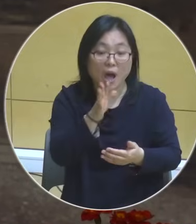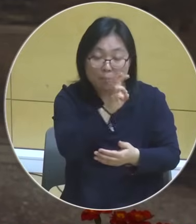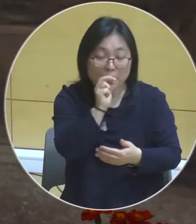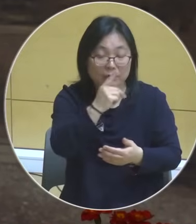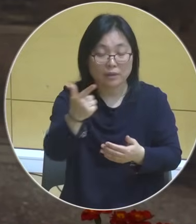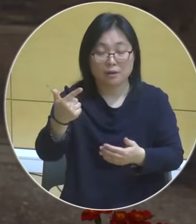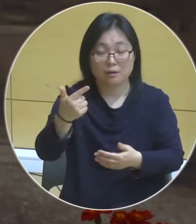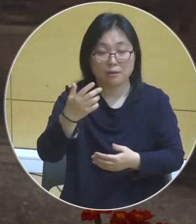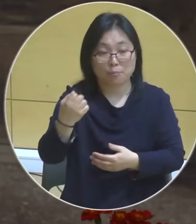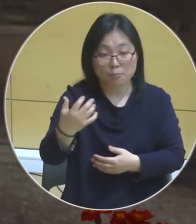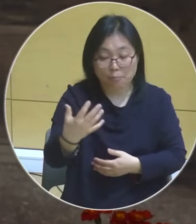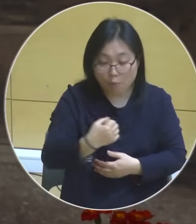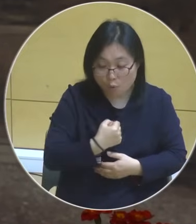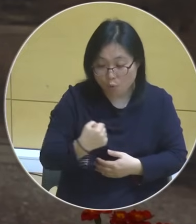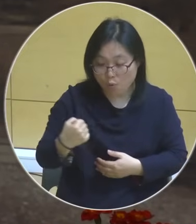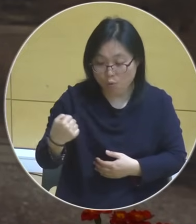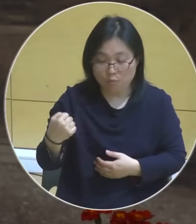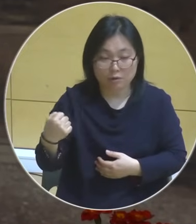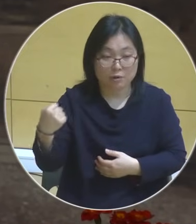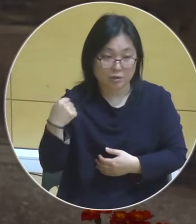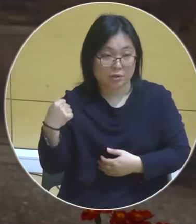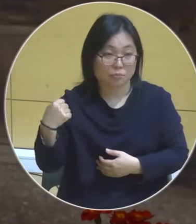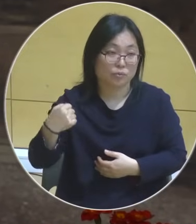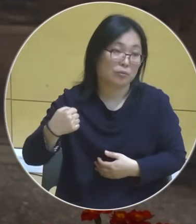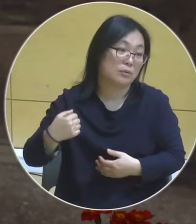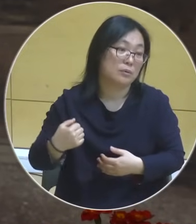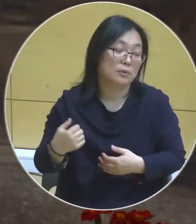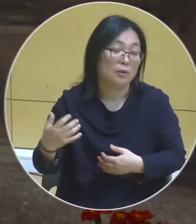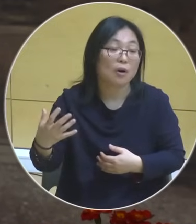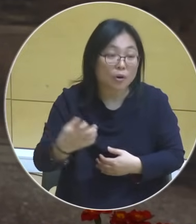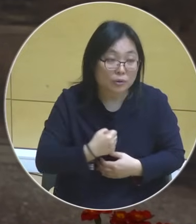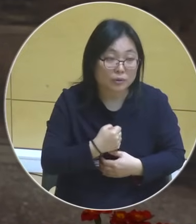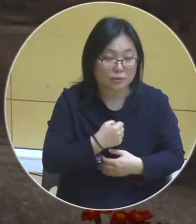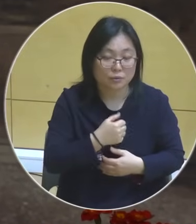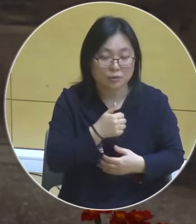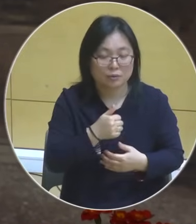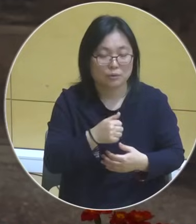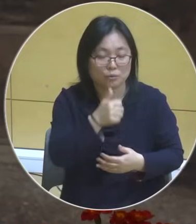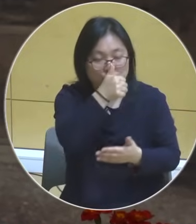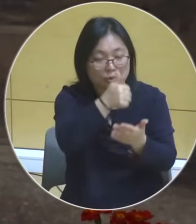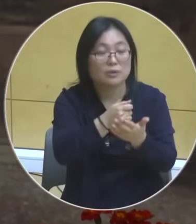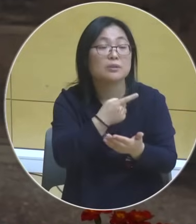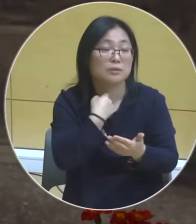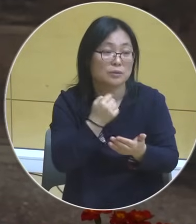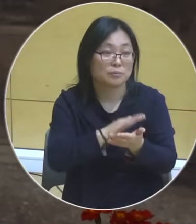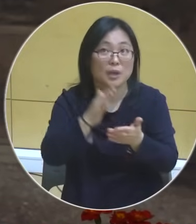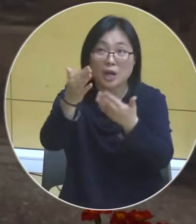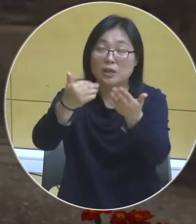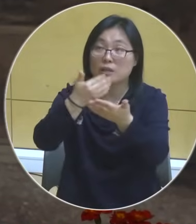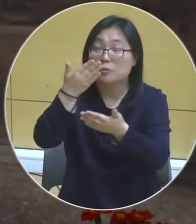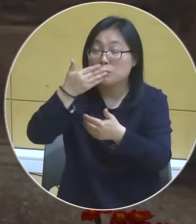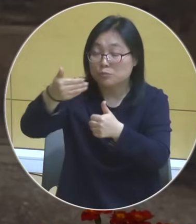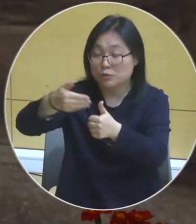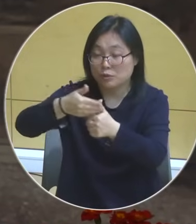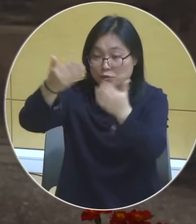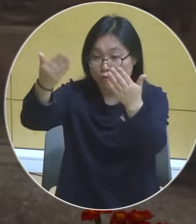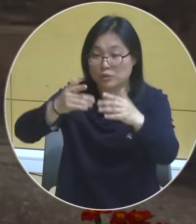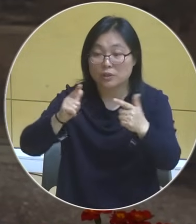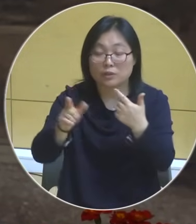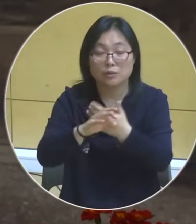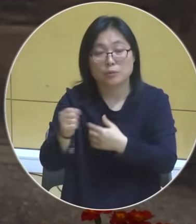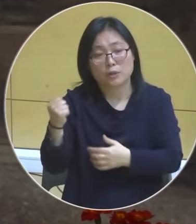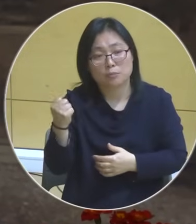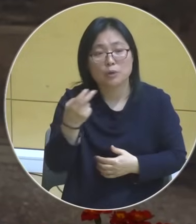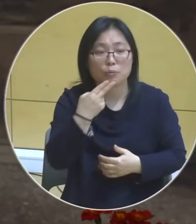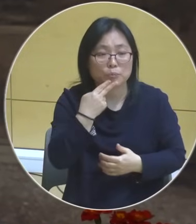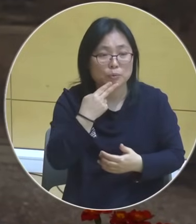내어서 그들은 춤을 추며 요란하게 난리를 치면서 그들이 죄를 지었습니다. 하나님이 음식 주지 않았으면 그들은 힘이 없어서